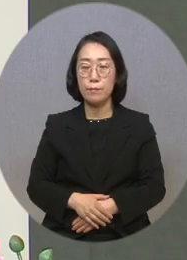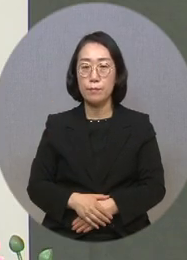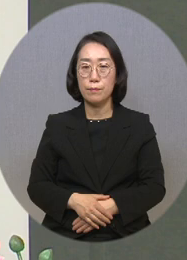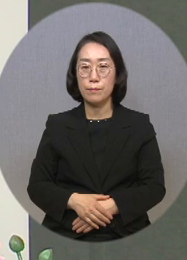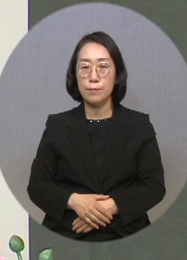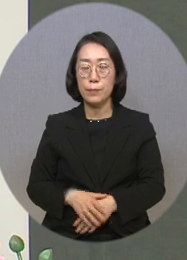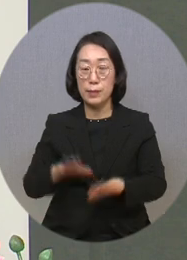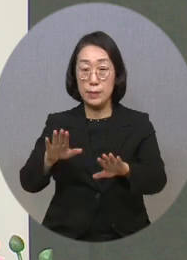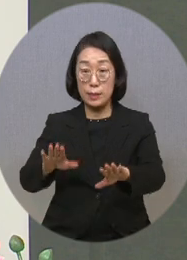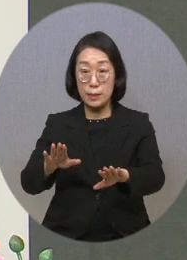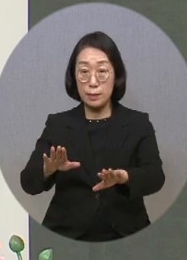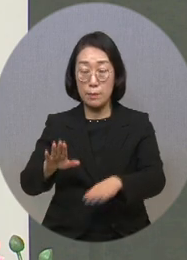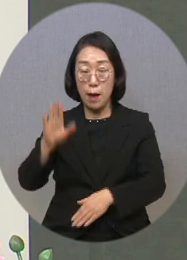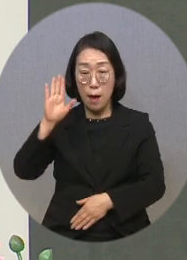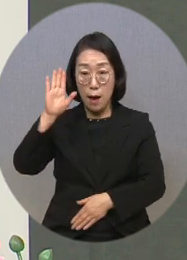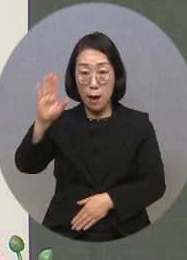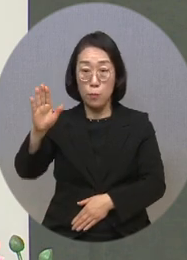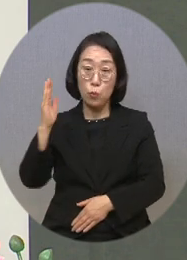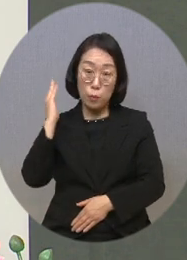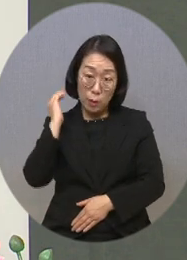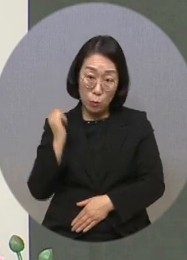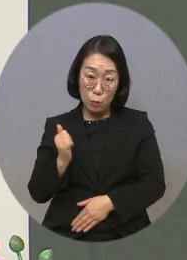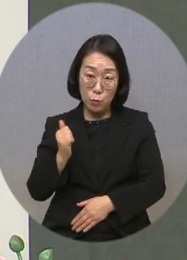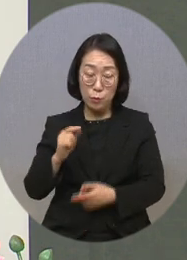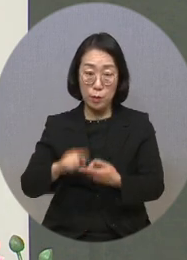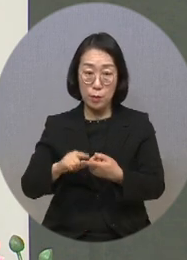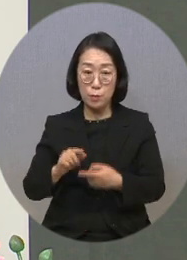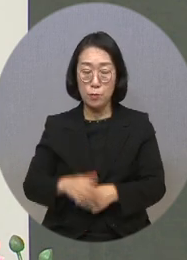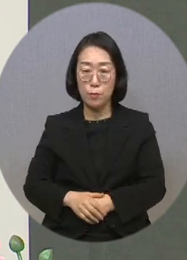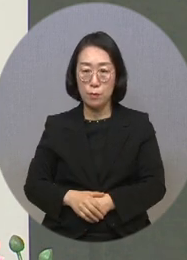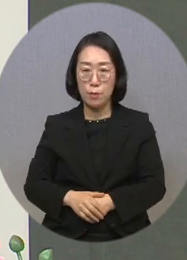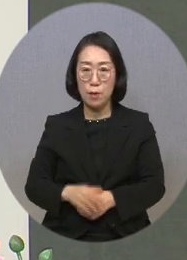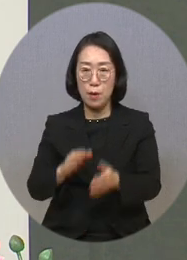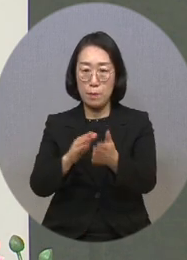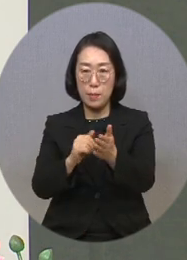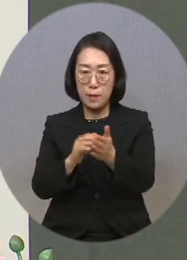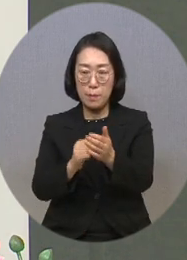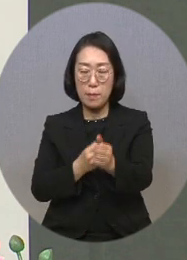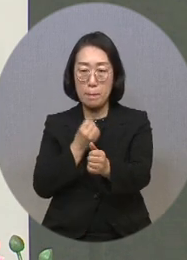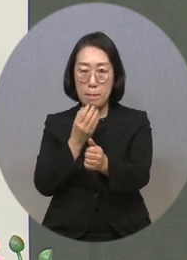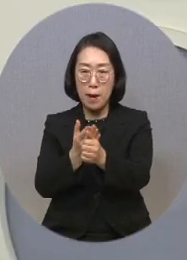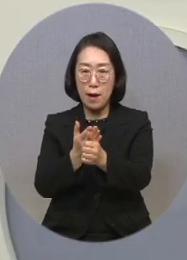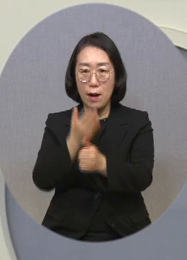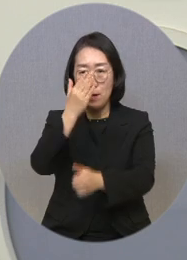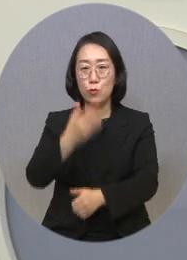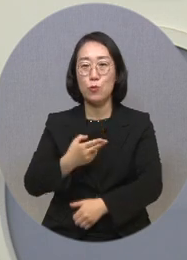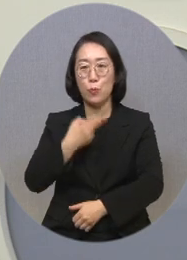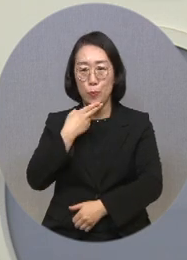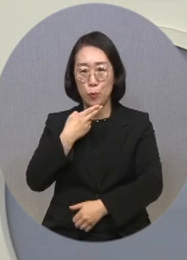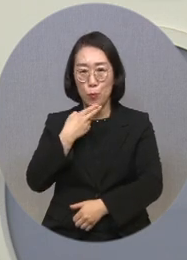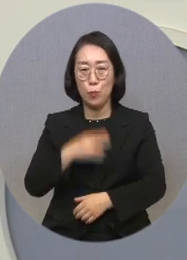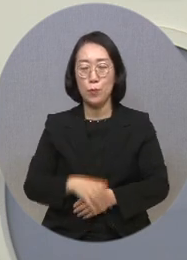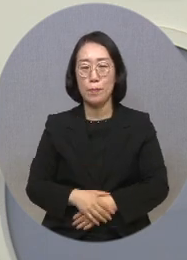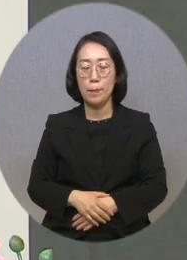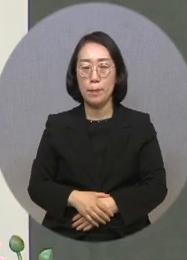그동안에 지금 앞으로의 대통령에 대해서는 천기누설이니까 네. 여기서 얘기할 수가 없고 네.